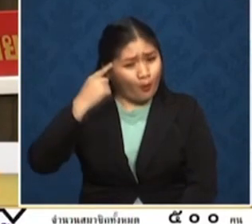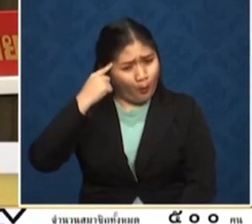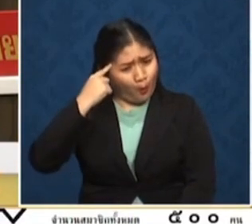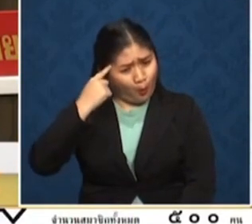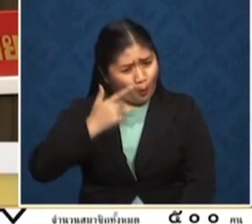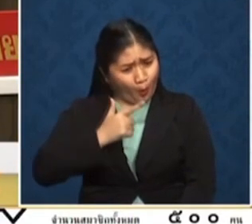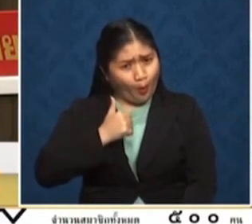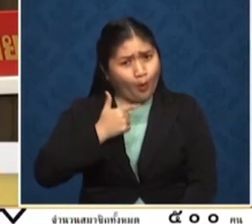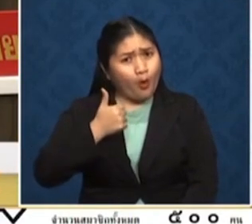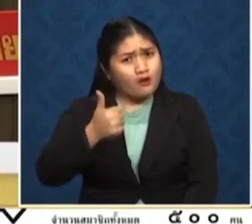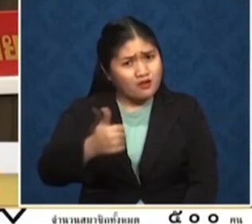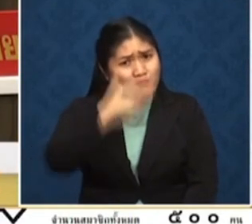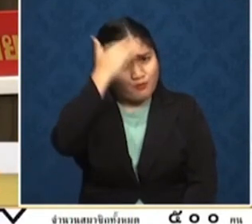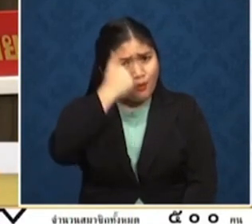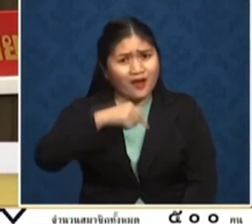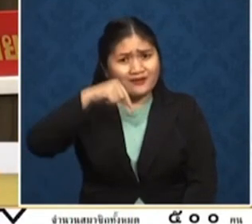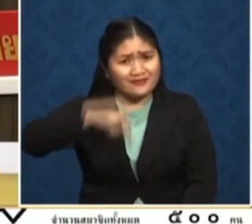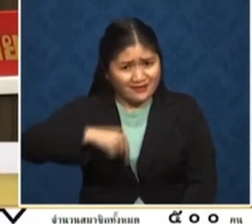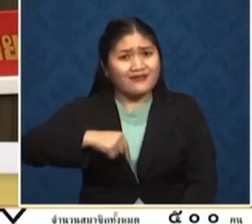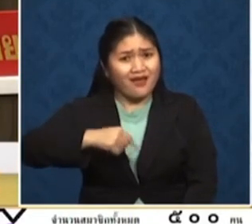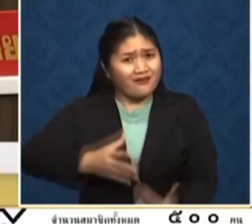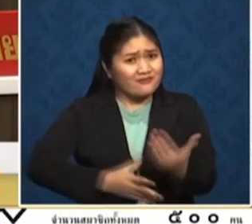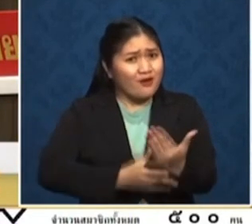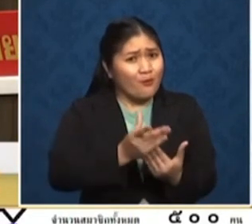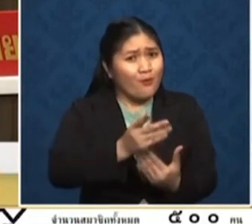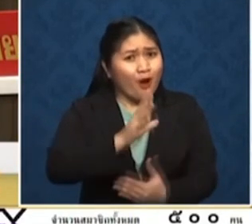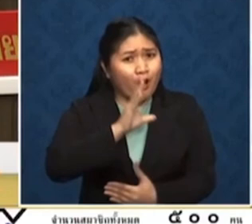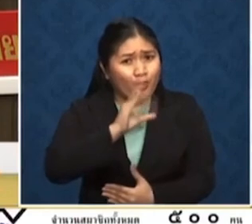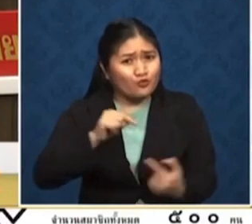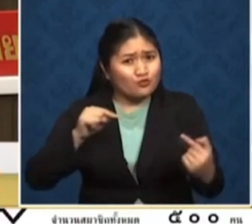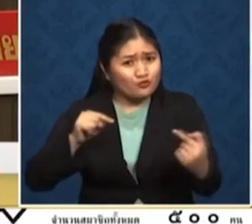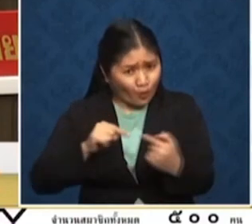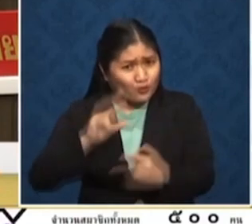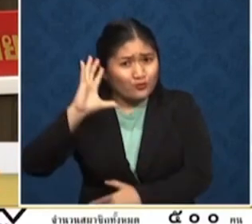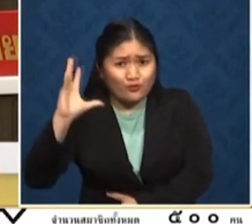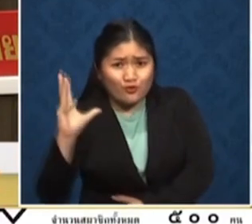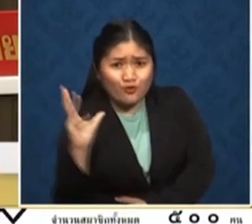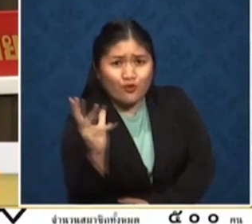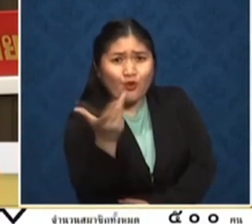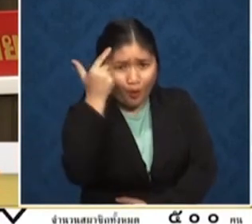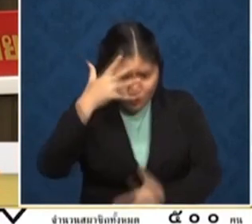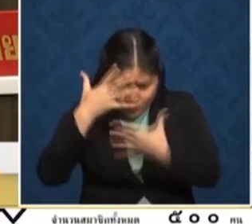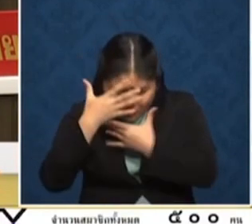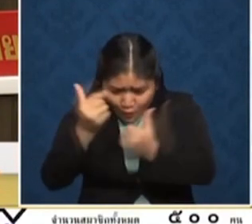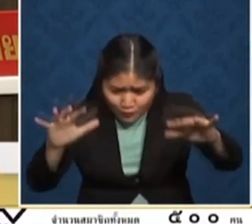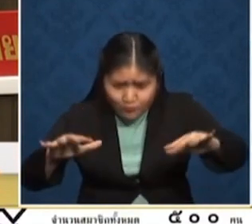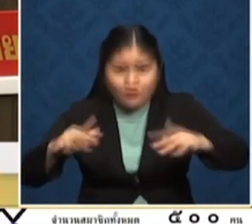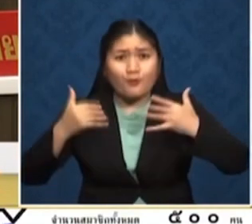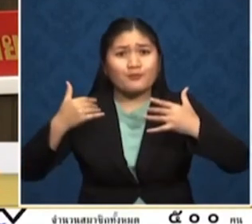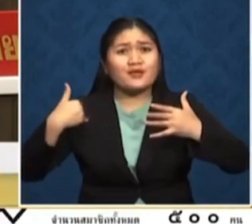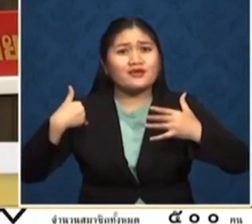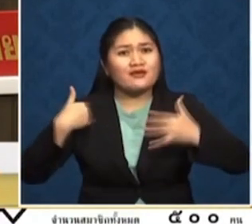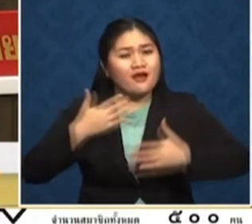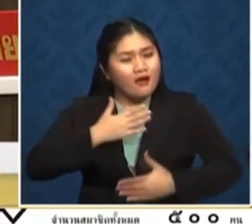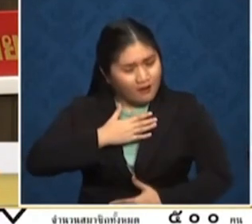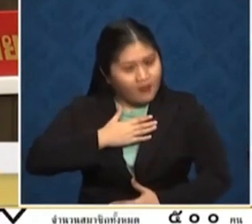ที่สภาไทยพูดถึงเรื่องที่เป็นเทรนด์ของโลกผมเป็นผู้